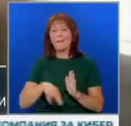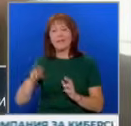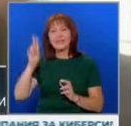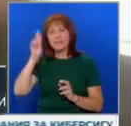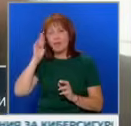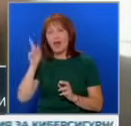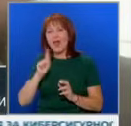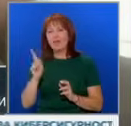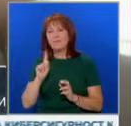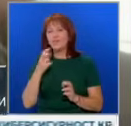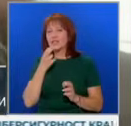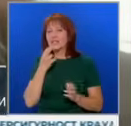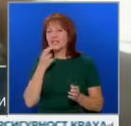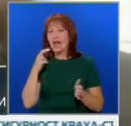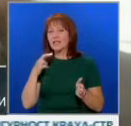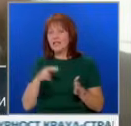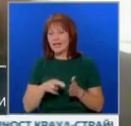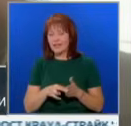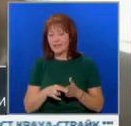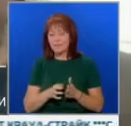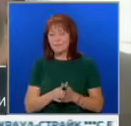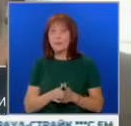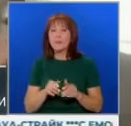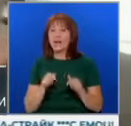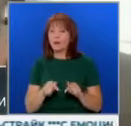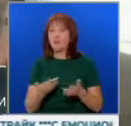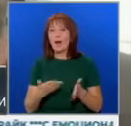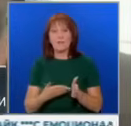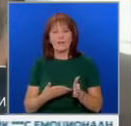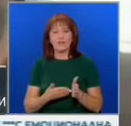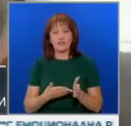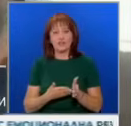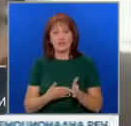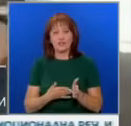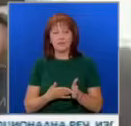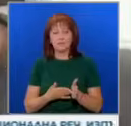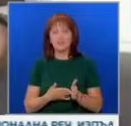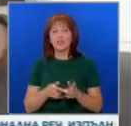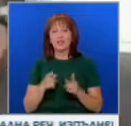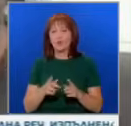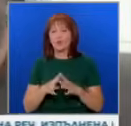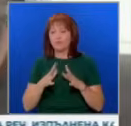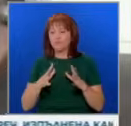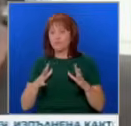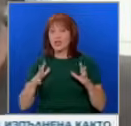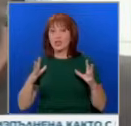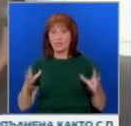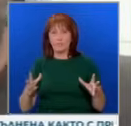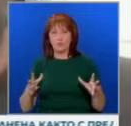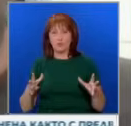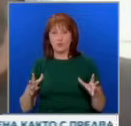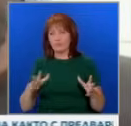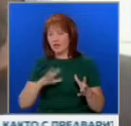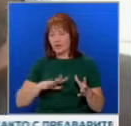зареди операционната система. И това е причината да е толкова мащабно и толкова синхронизирано,